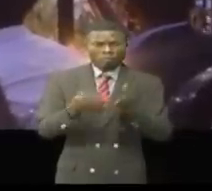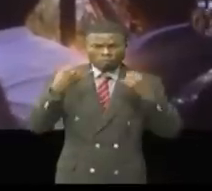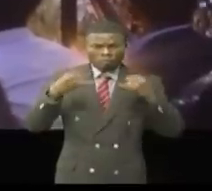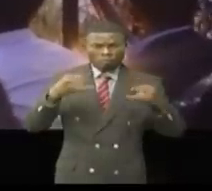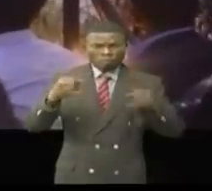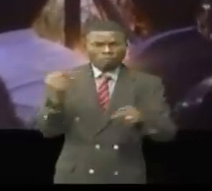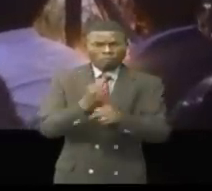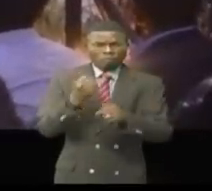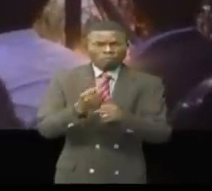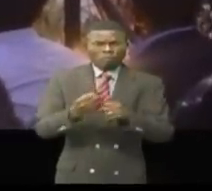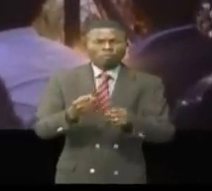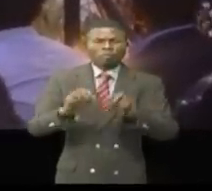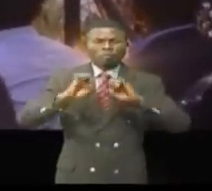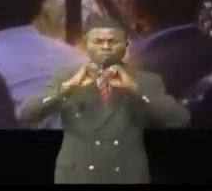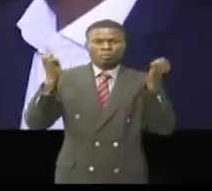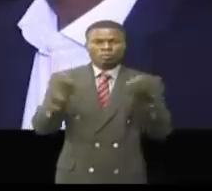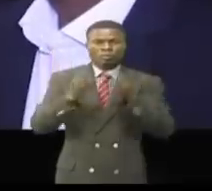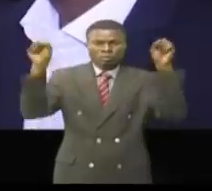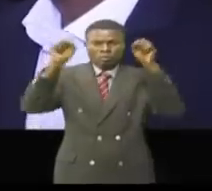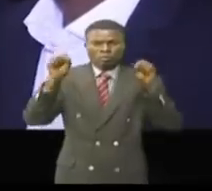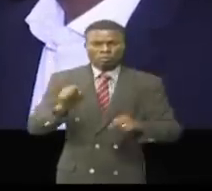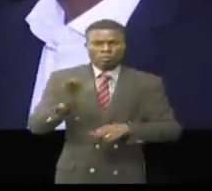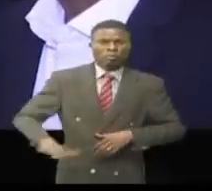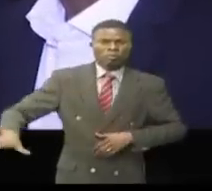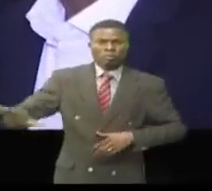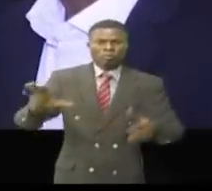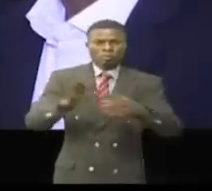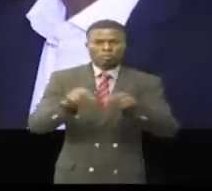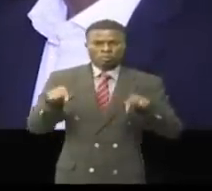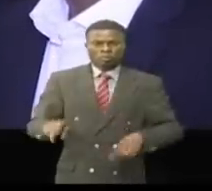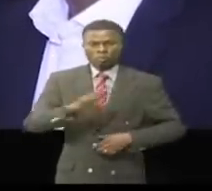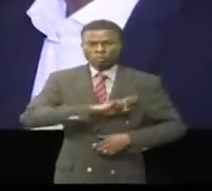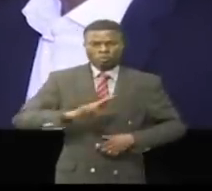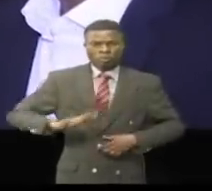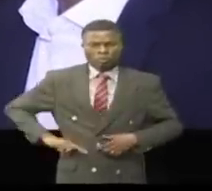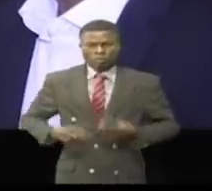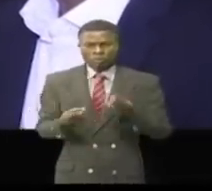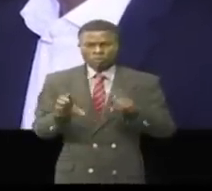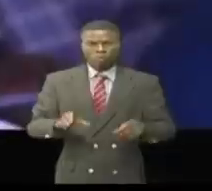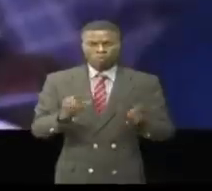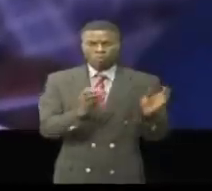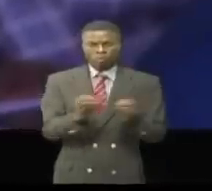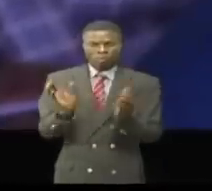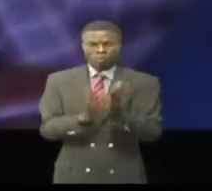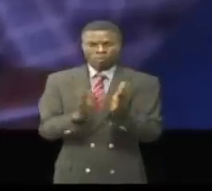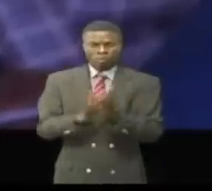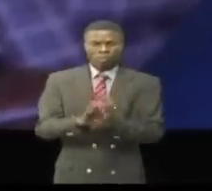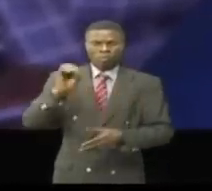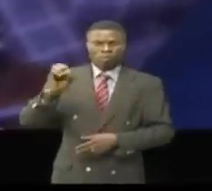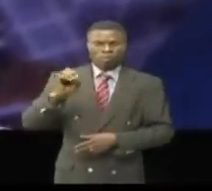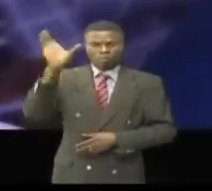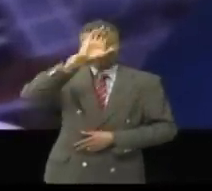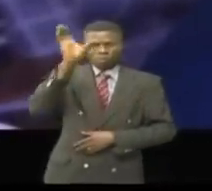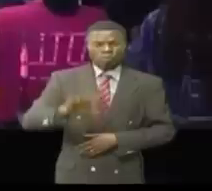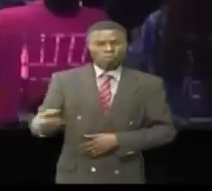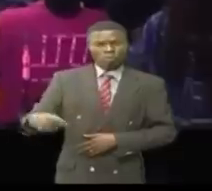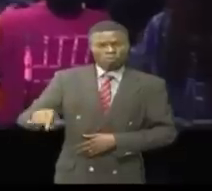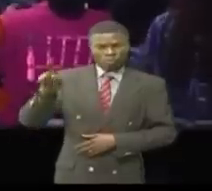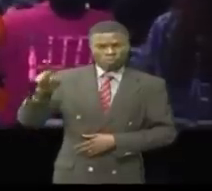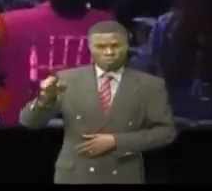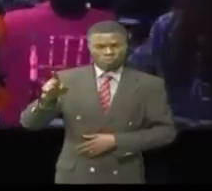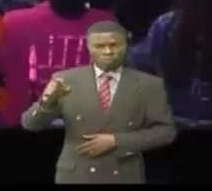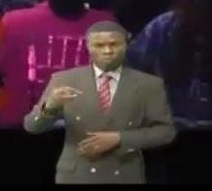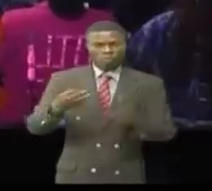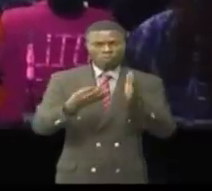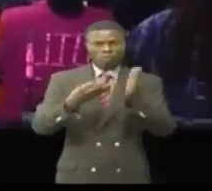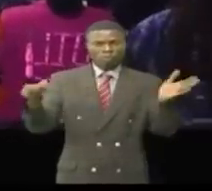le travail des agences du système des Nations Unies en RDC a été organisée au Collège Boboto dans la commune de la Gombe. Plus de